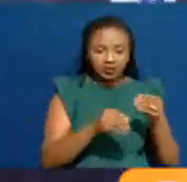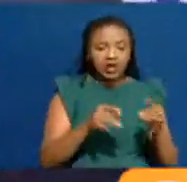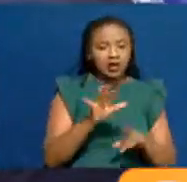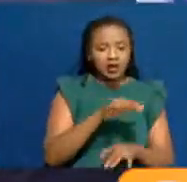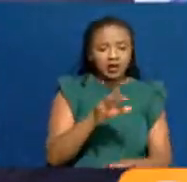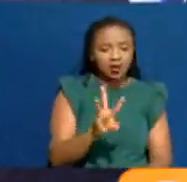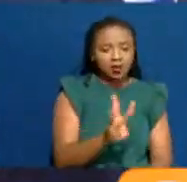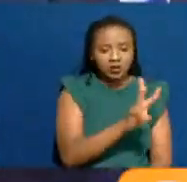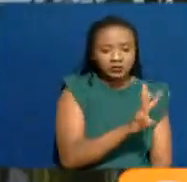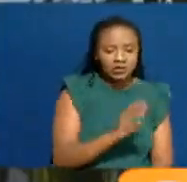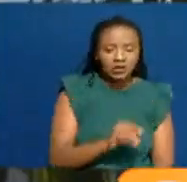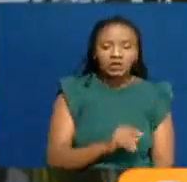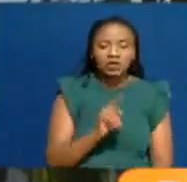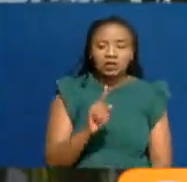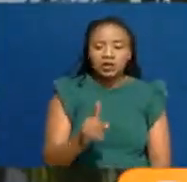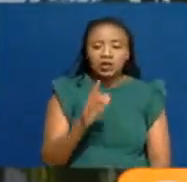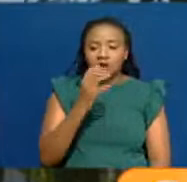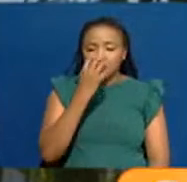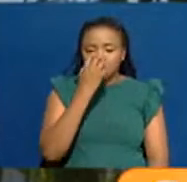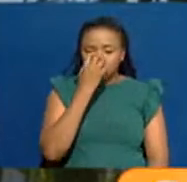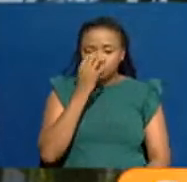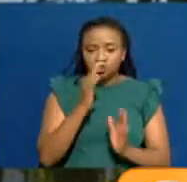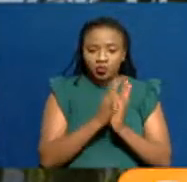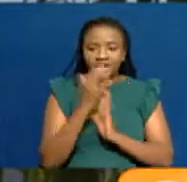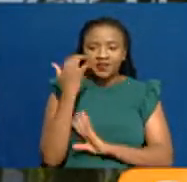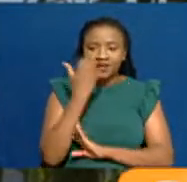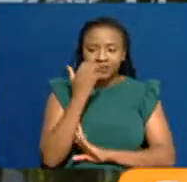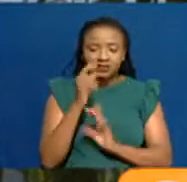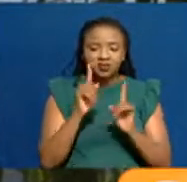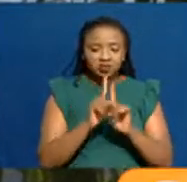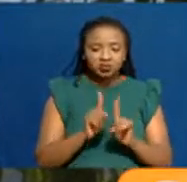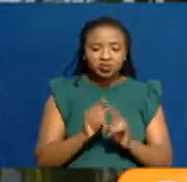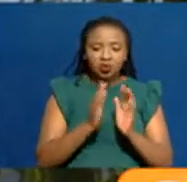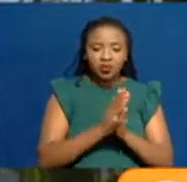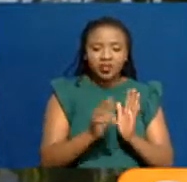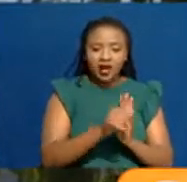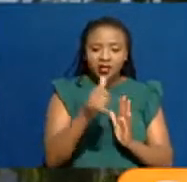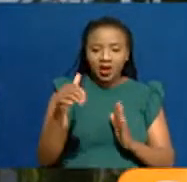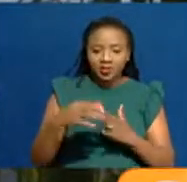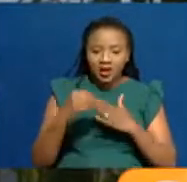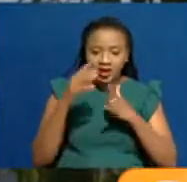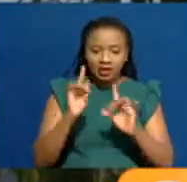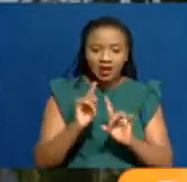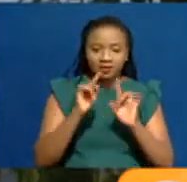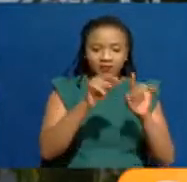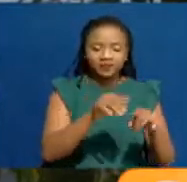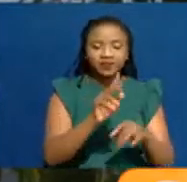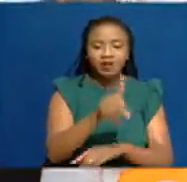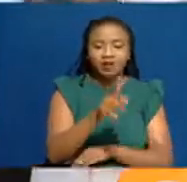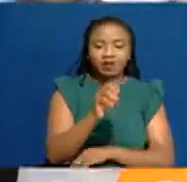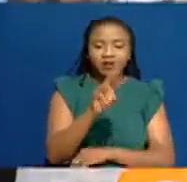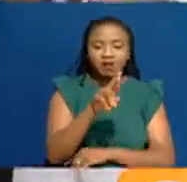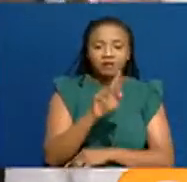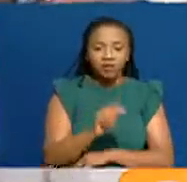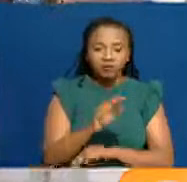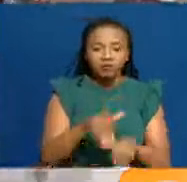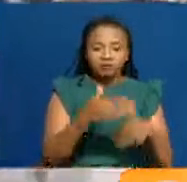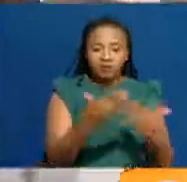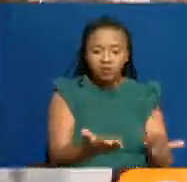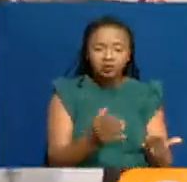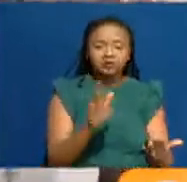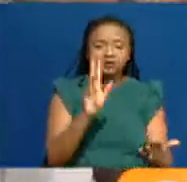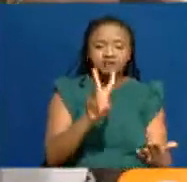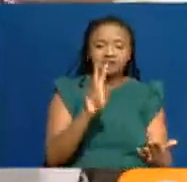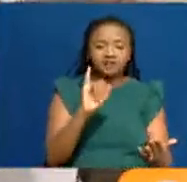Ruto aliandamana na naibu wake Rigathi Gachagua na viongozi wengine wakizuru eneo la Port Victoria, eneo bunge la Budalangi, kaunti